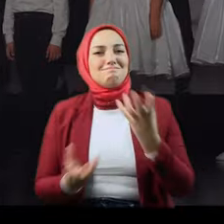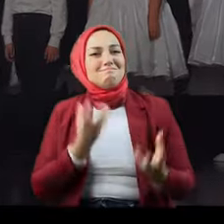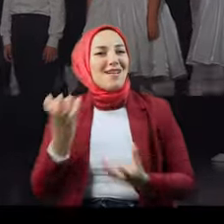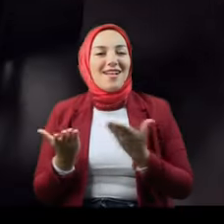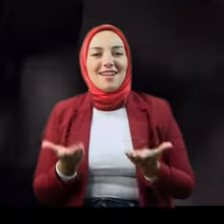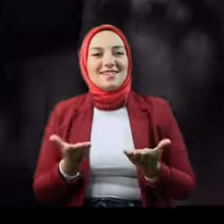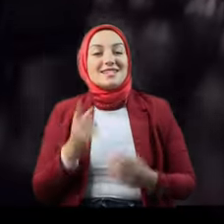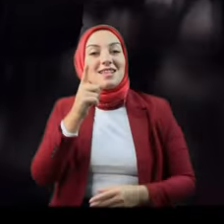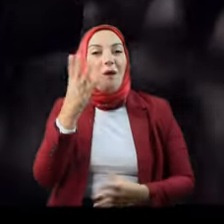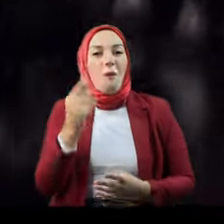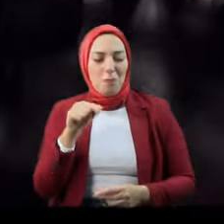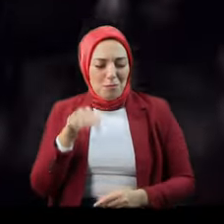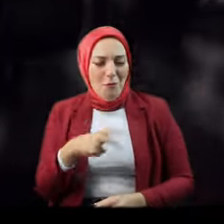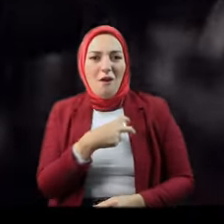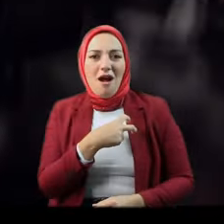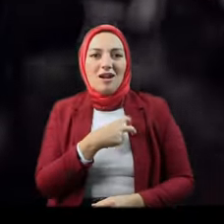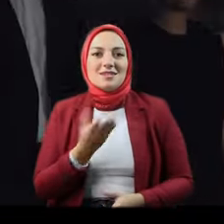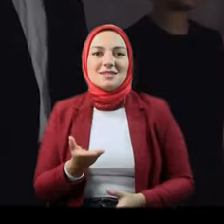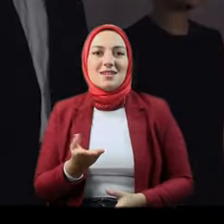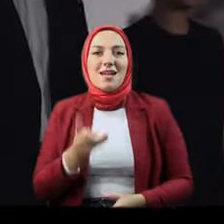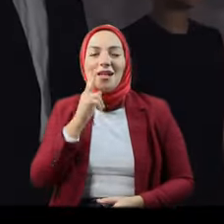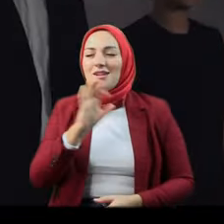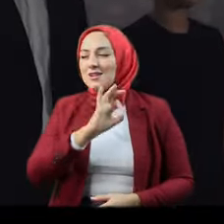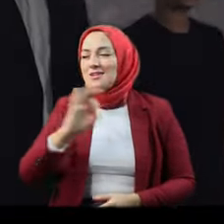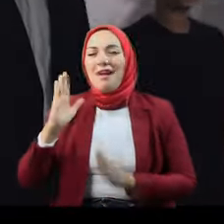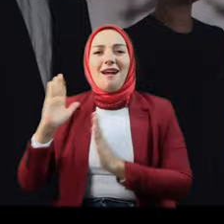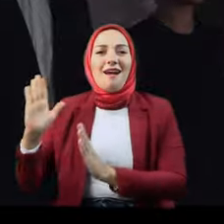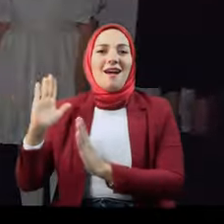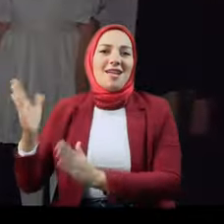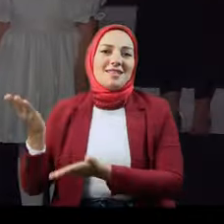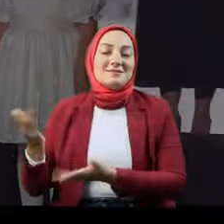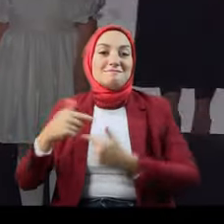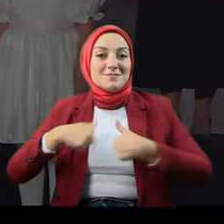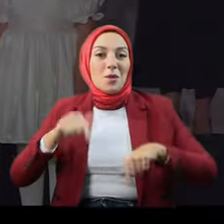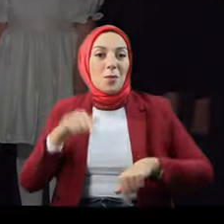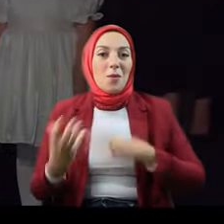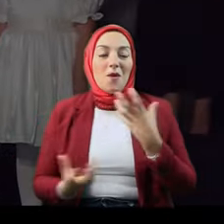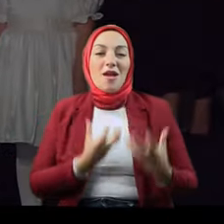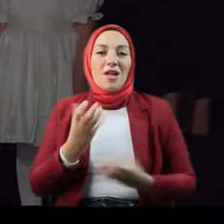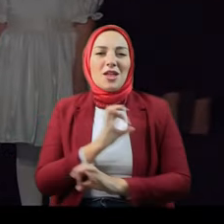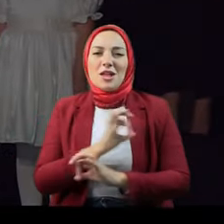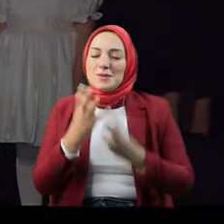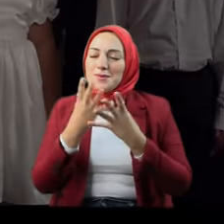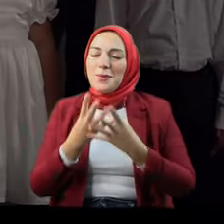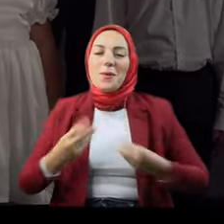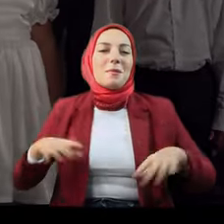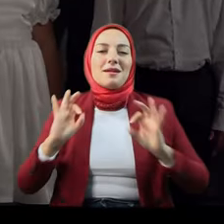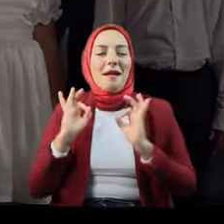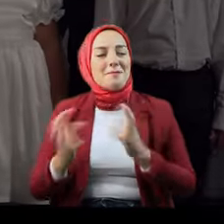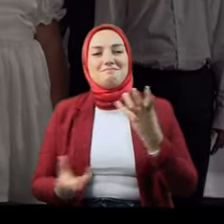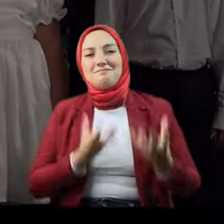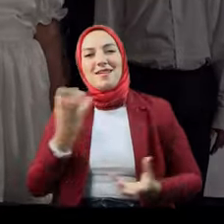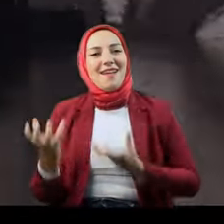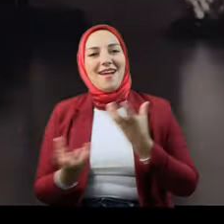yanar sana olan bu aşk ebediyete kadar Bizdeki bu yangın hiç Sönmez